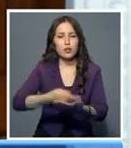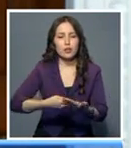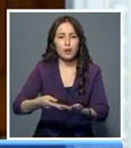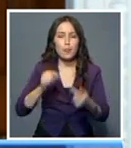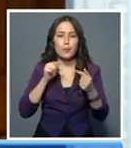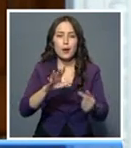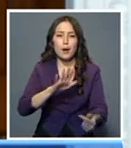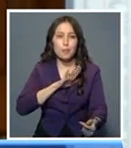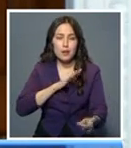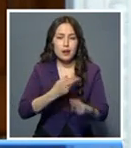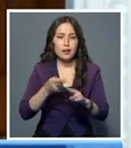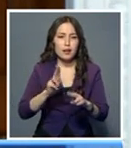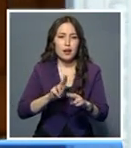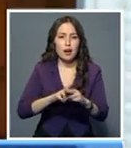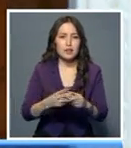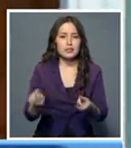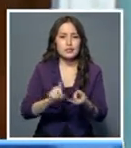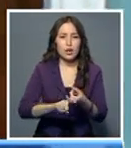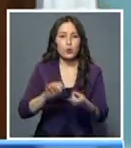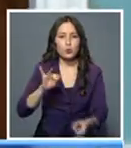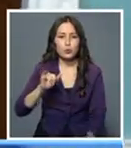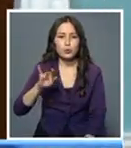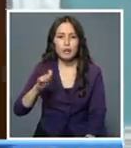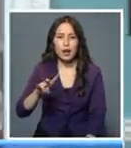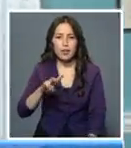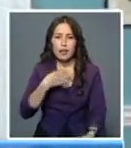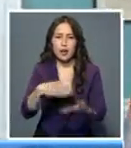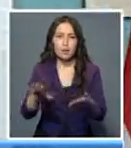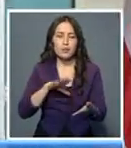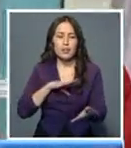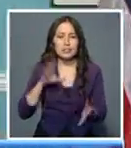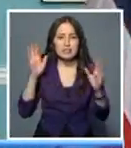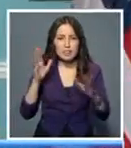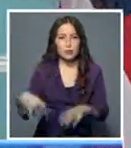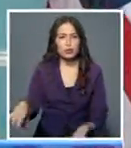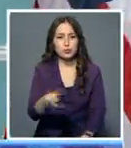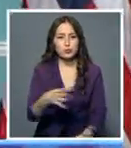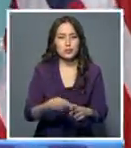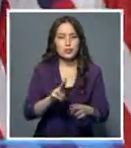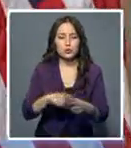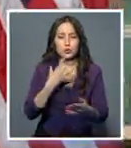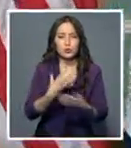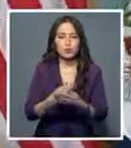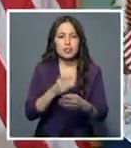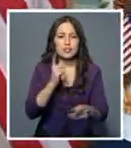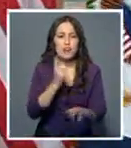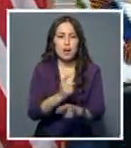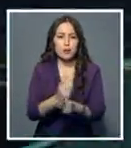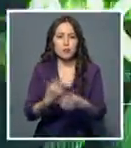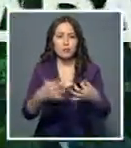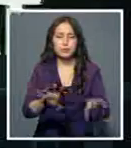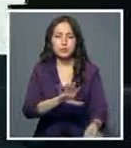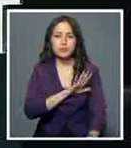Ол құжатқа сәйкес байытылған ураннан бас тартқаны үшін Ислам Республикасы халықаралық санкциядан босатылғаны белгілі.